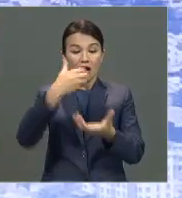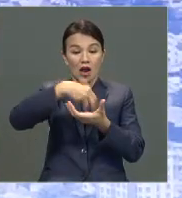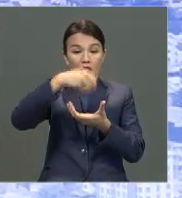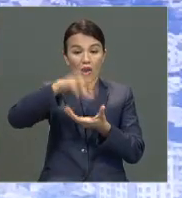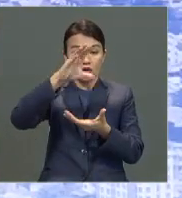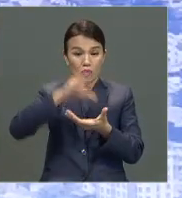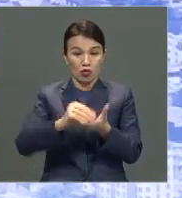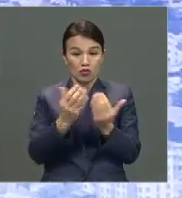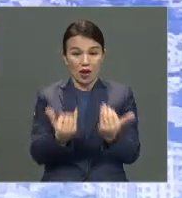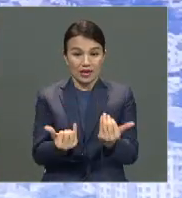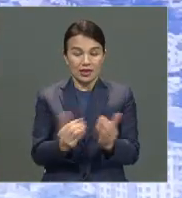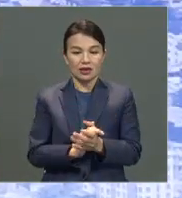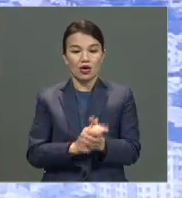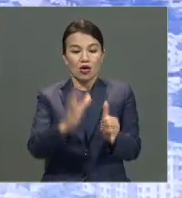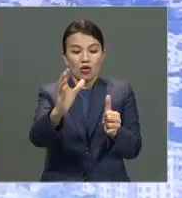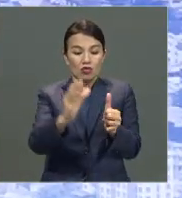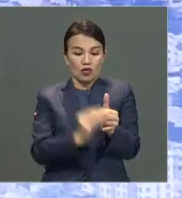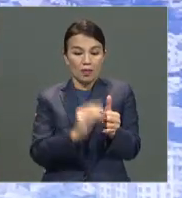มีรายงานสถานการณ์รายวันวันนี้ 4